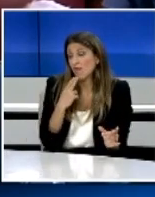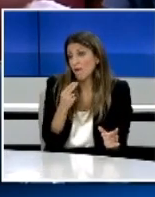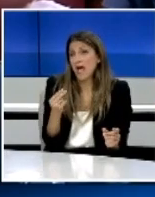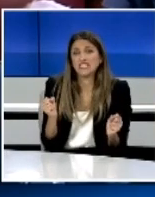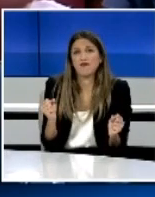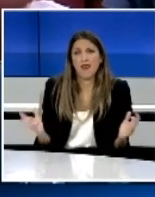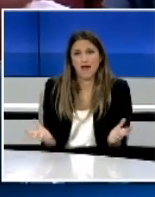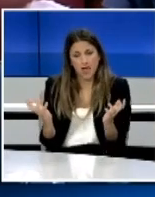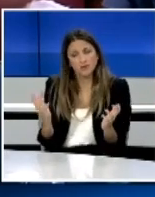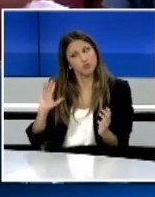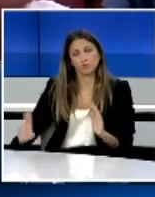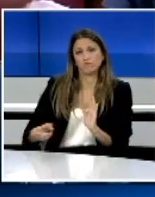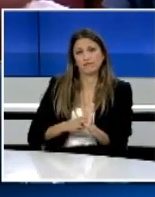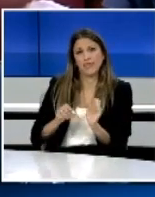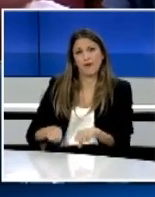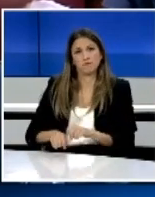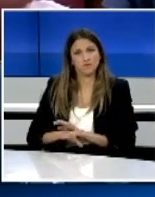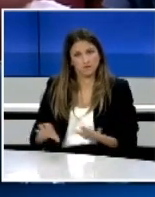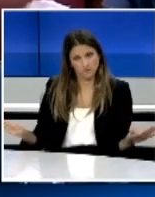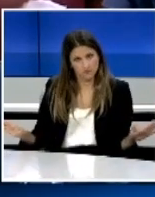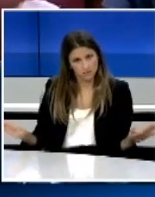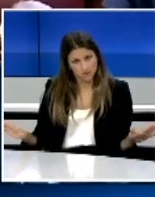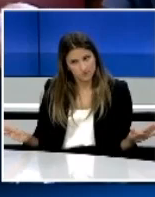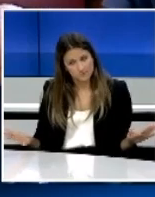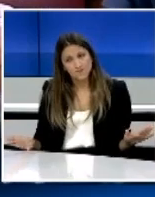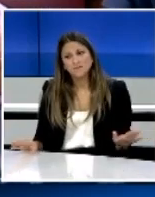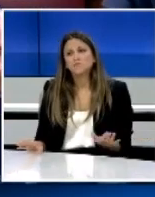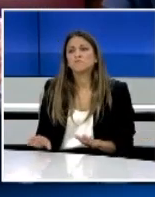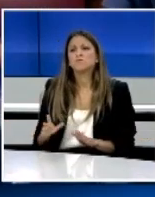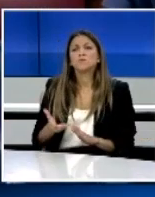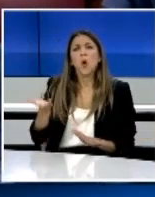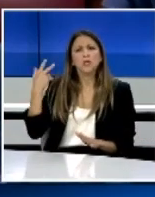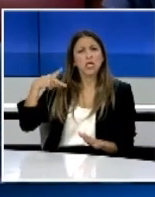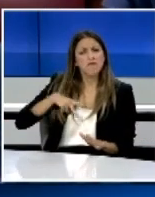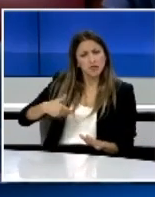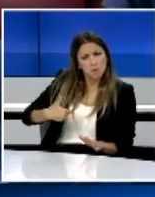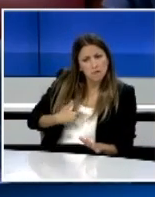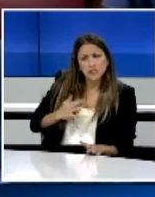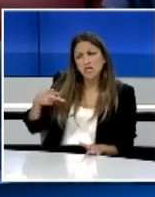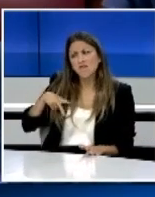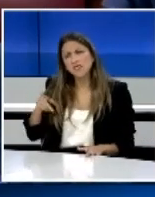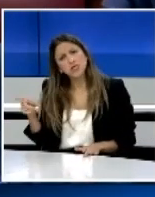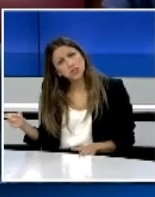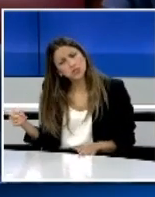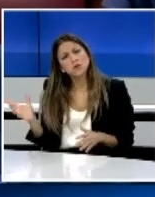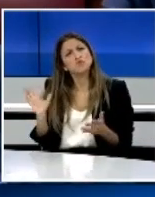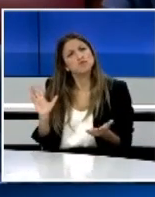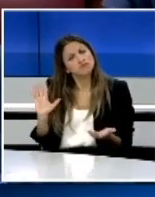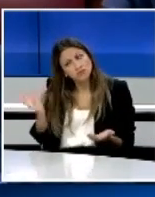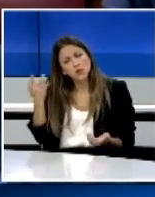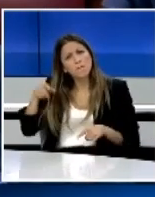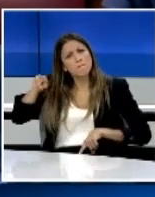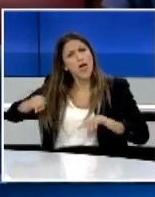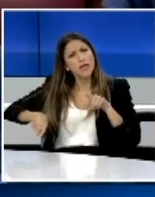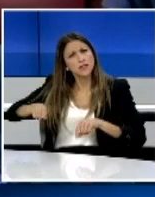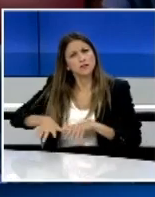και έχει γίνει πολλές φορές και επί των ημερών σας και επί των ημερών μας, όχι βεβαίως σε τόσο μεγάλη χρήση επί των ημερών μας,